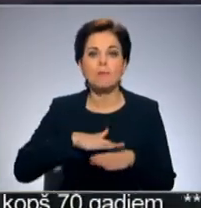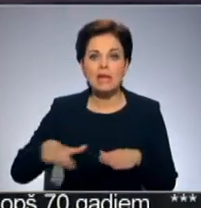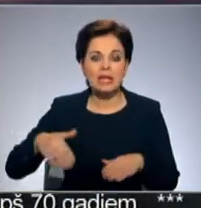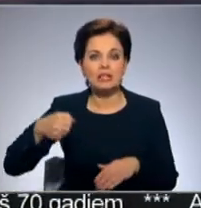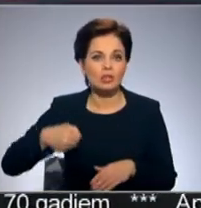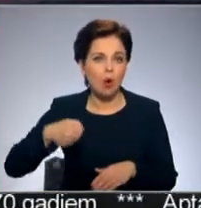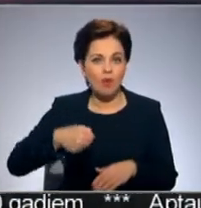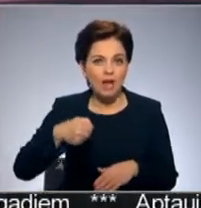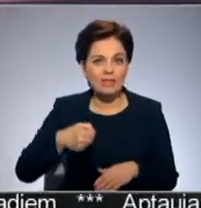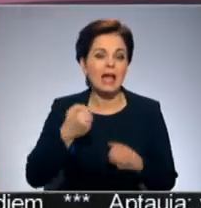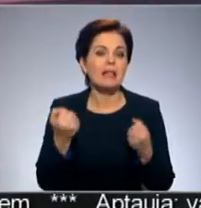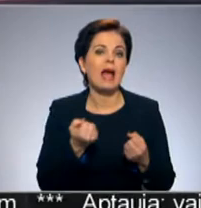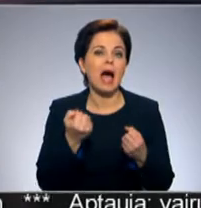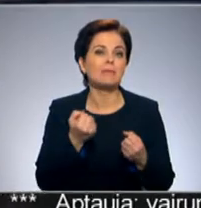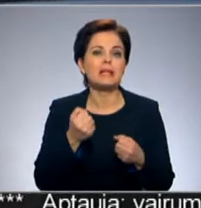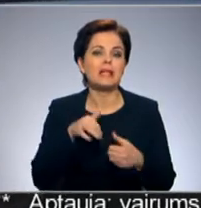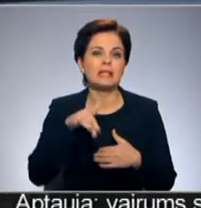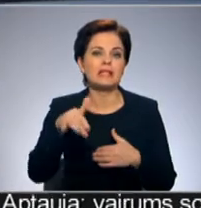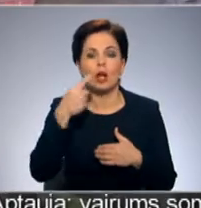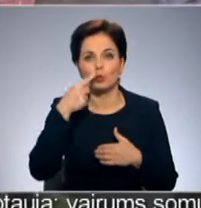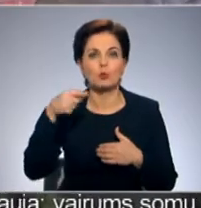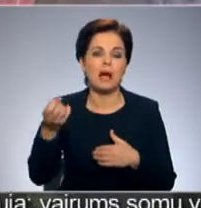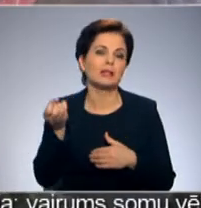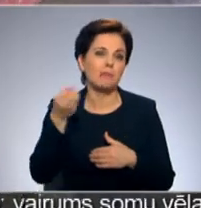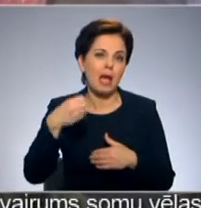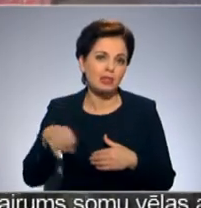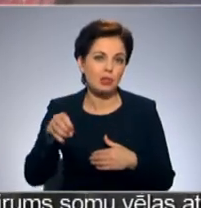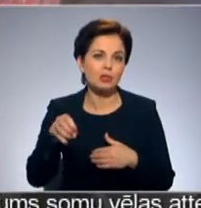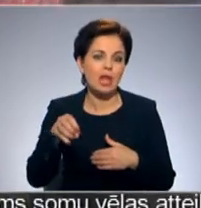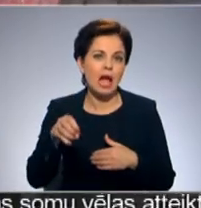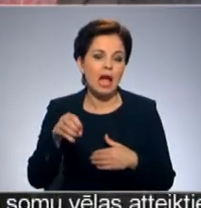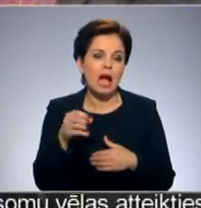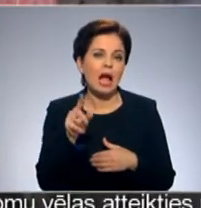bērnu bibliotēkas darbinieces dodas uz netālu esošo bērndārzu Liepziediņš.